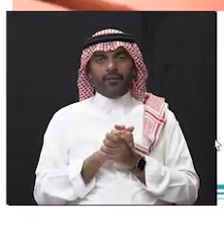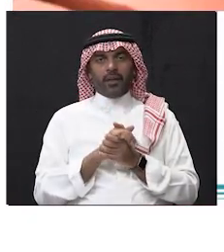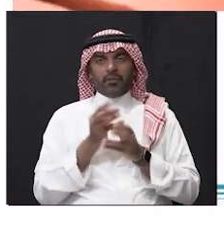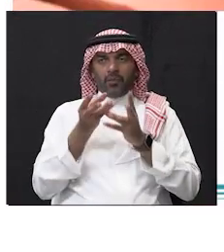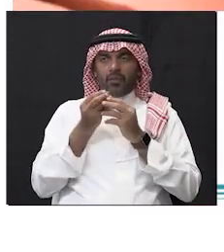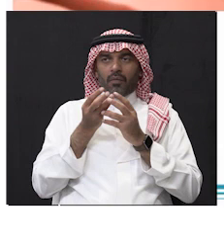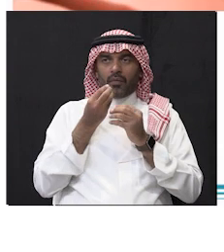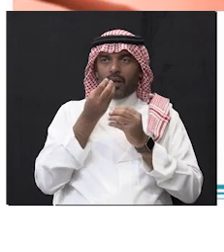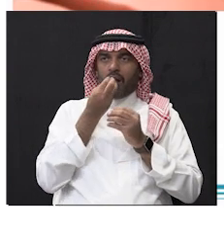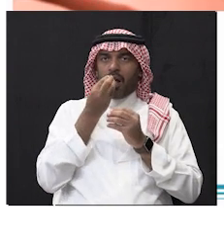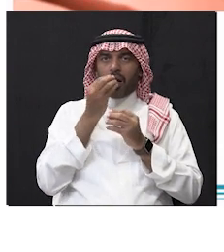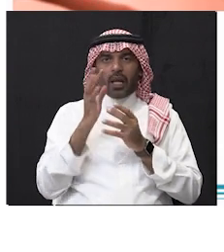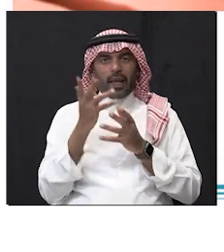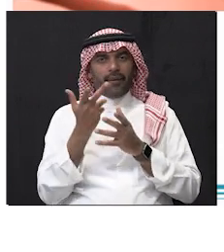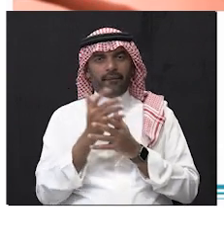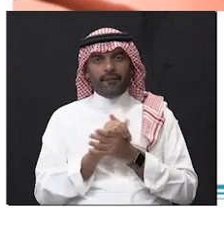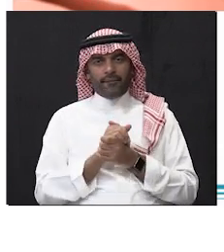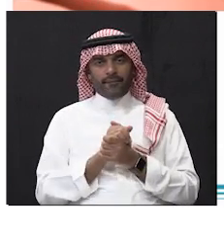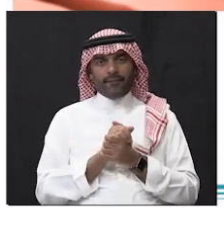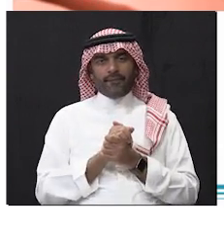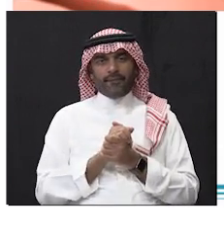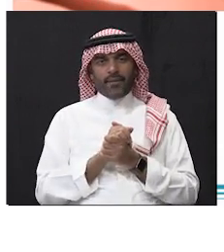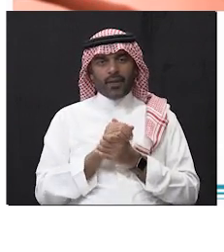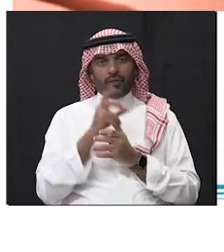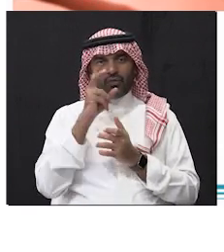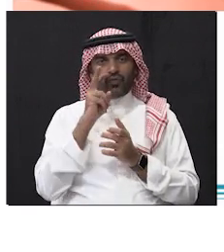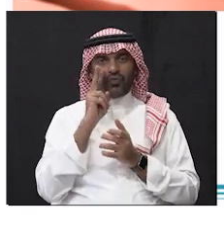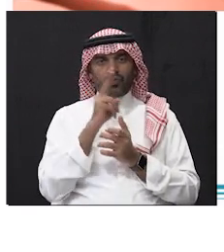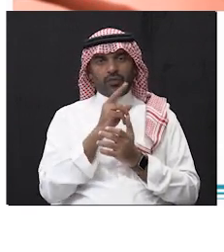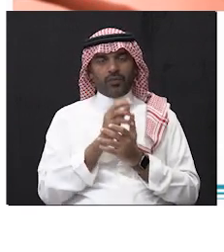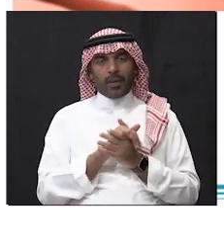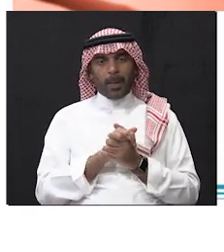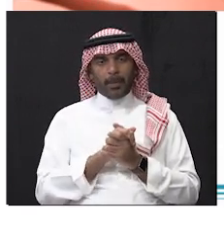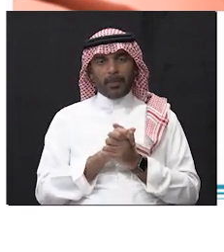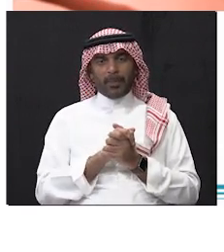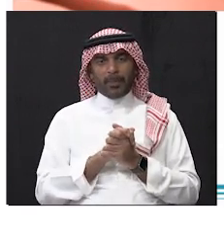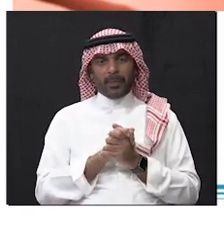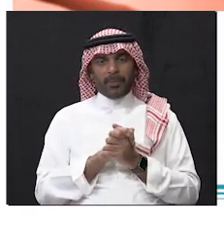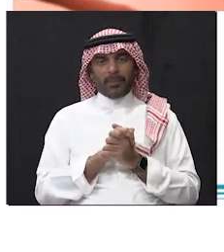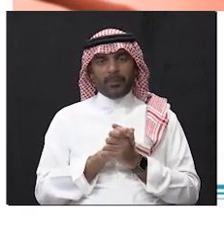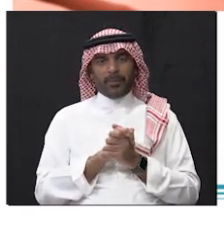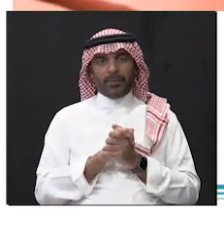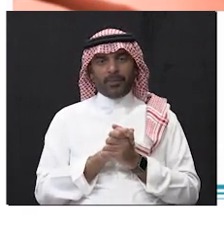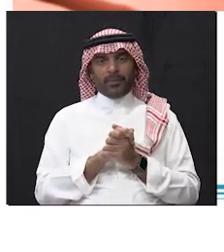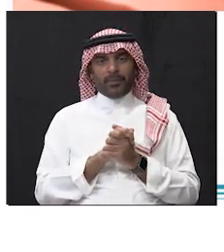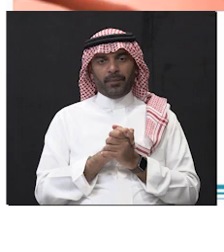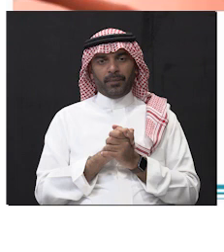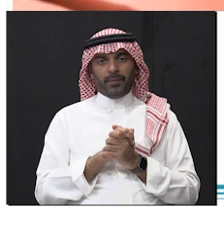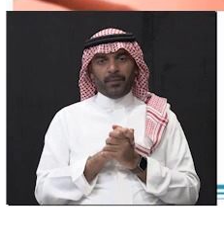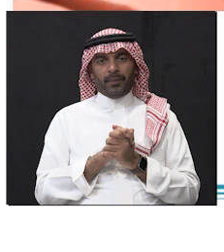كيف تغذيتها؟ لاحظ عزيزي الطالب أنها تحتوي على